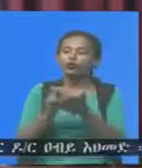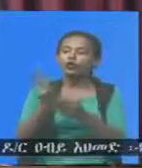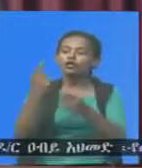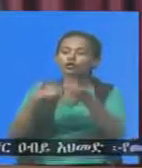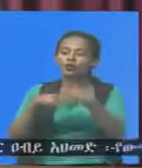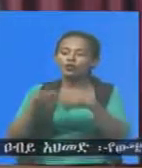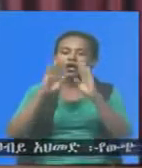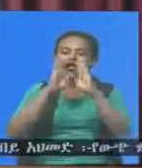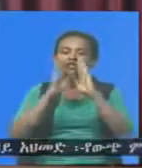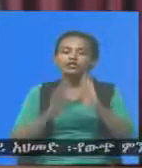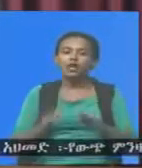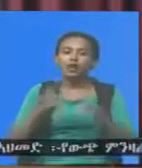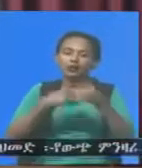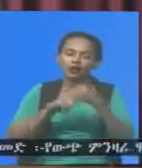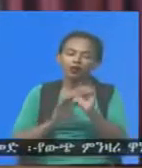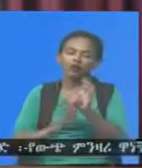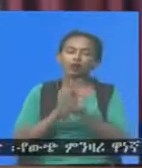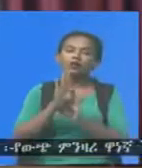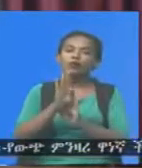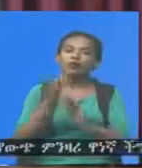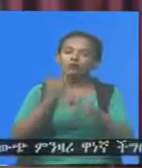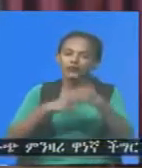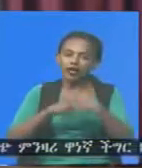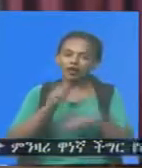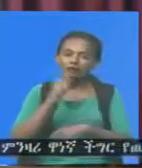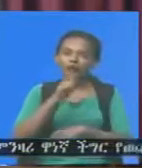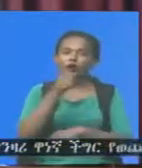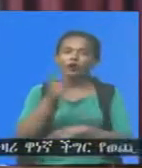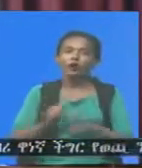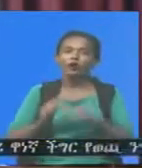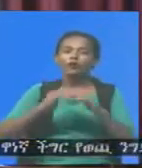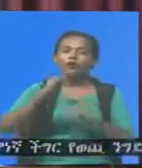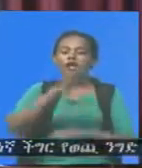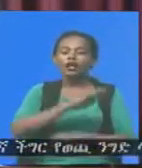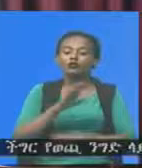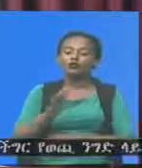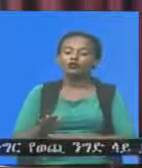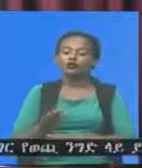ሰላም ይመጣል፣ ልማት ይመጣል ብሎ ከማንም በላይ ልጆቹን ገብሯል።